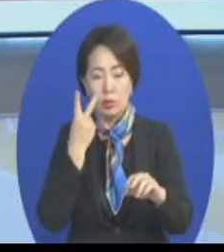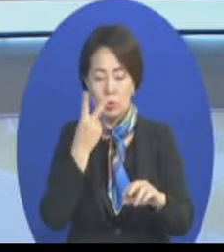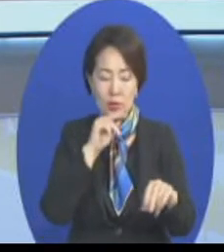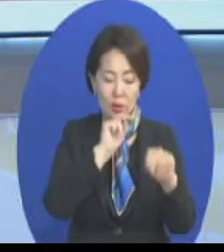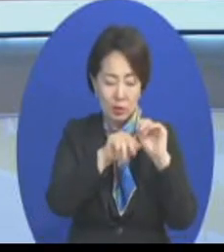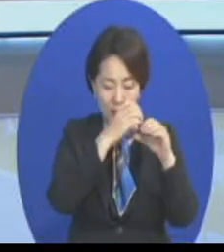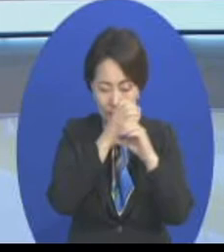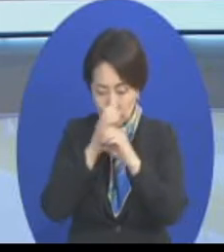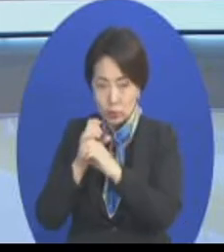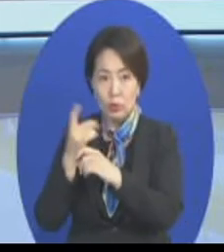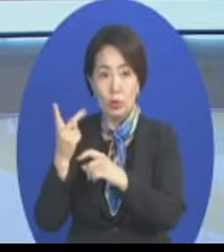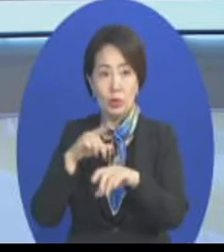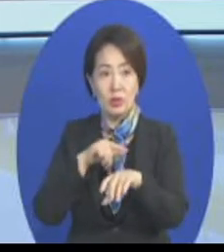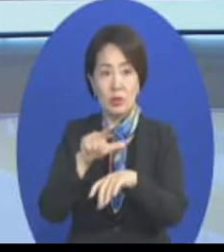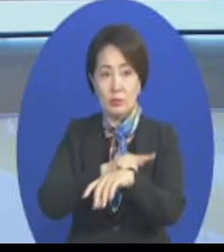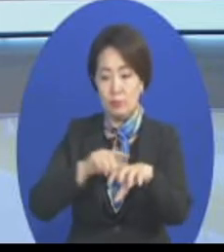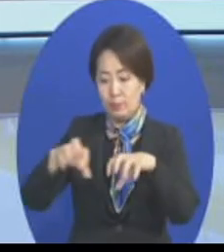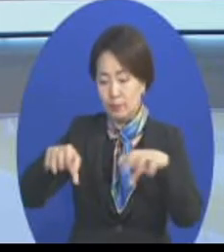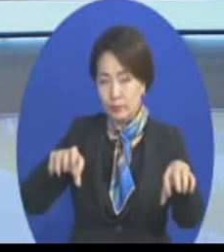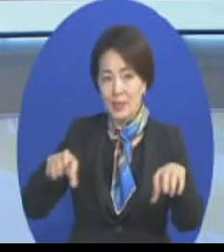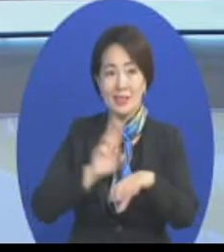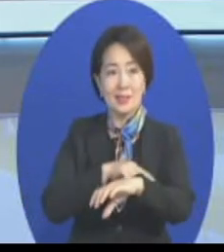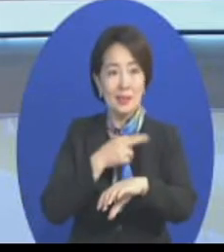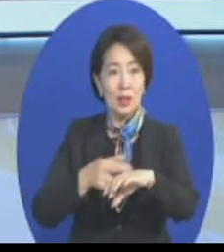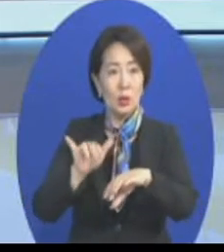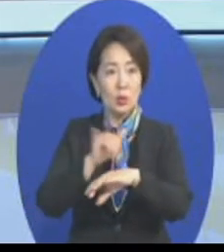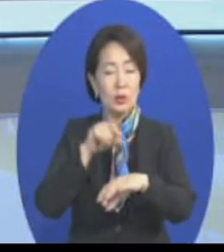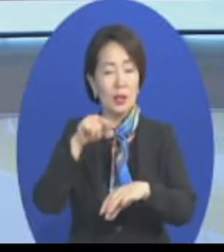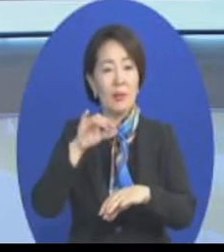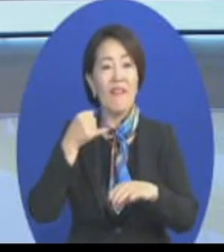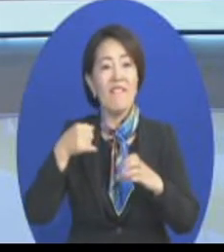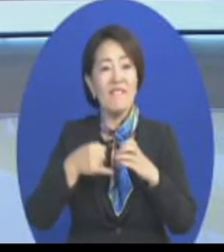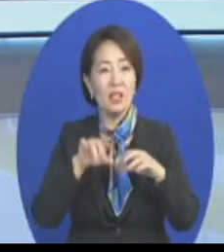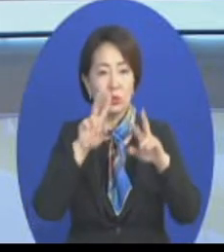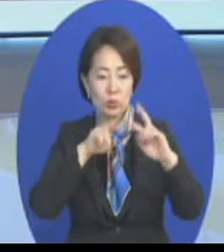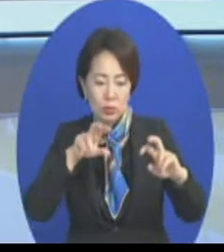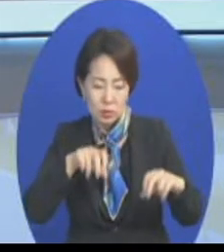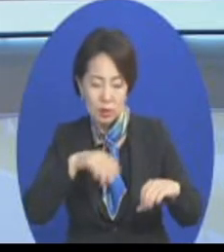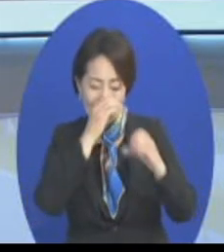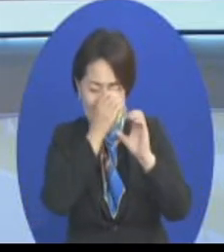лаборатори, зоон зөвчин судлалын үндэсний төвийн лаборатори мөн Дархан Улаан аймгийн вирус судлалын